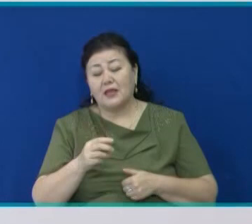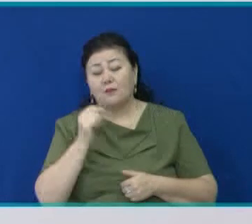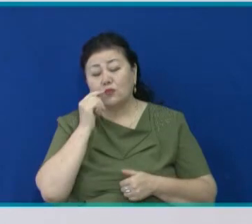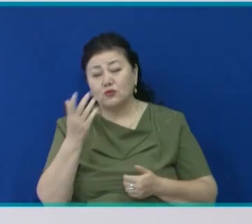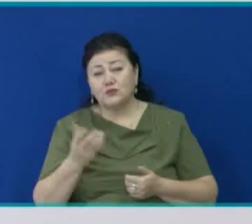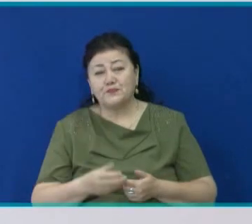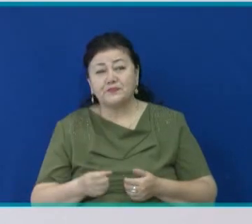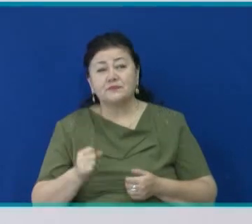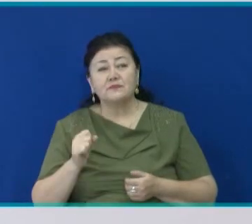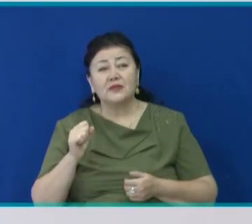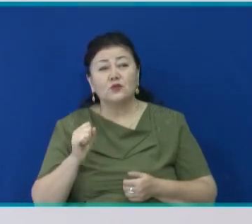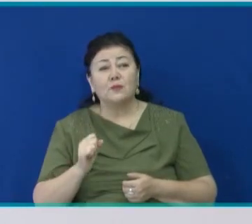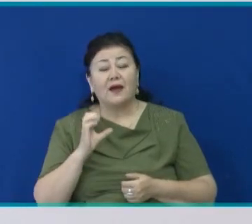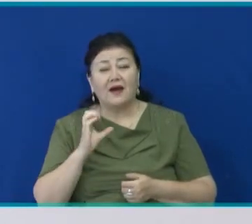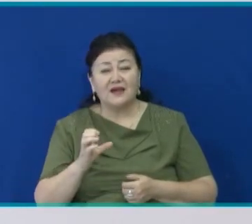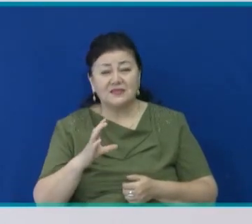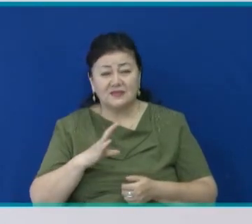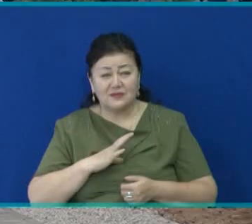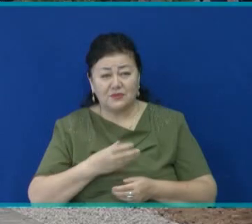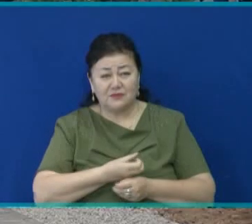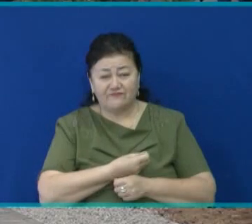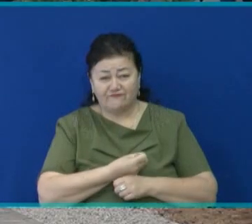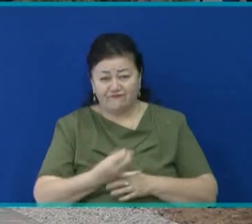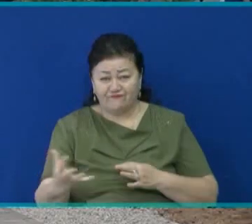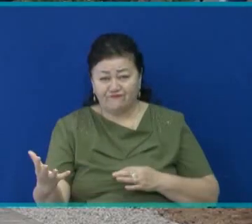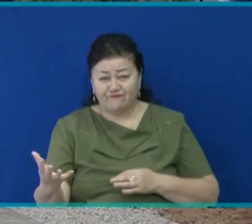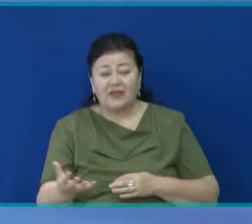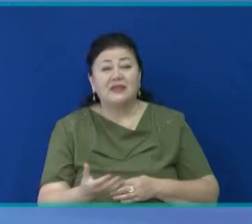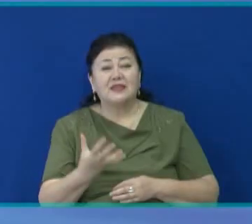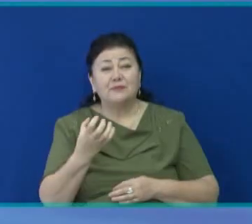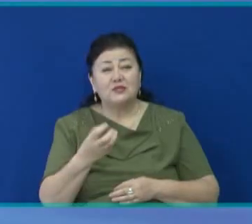на 500 человек. Ярослав Дюсюмбеков, Анатолий Чернов, телеканал «Семей».